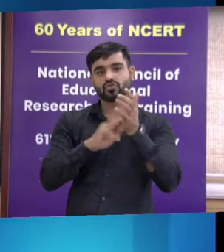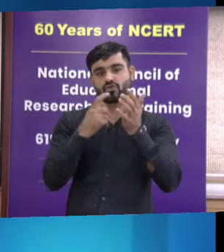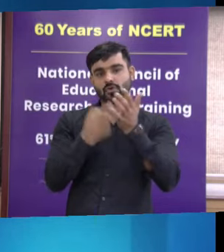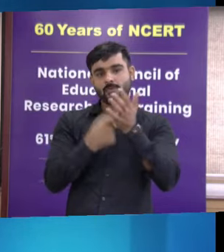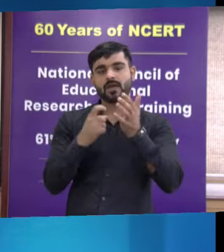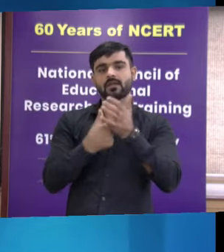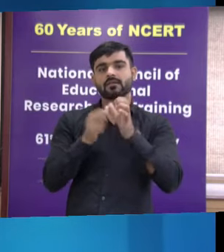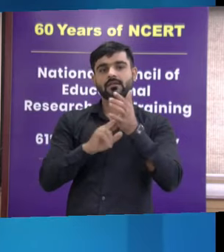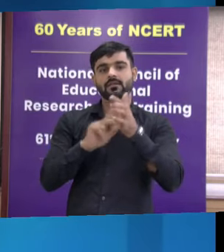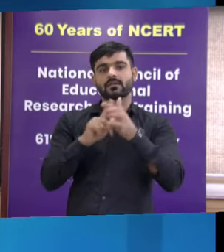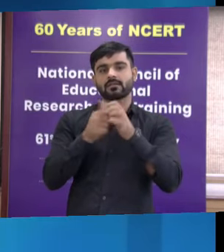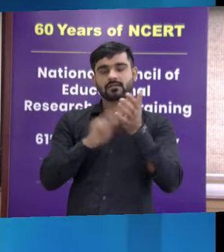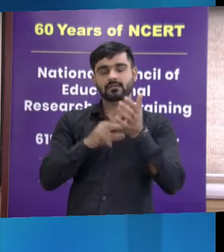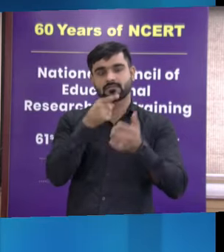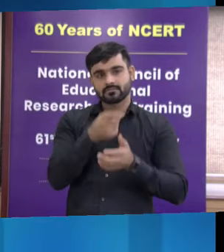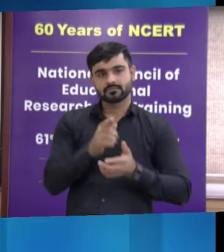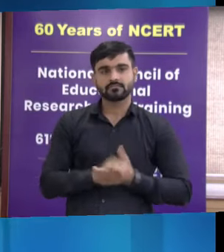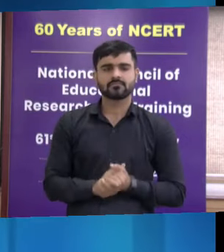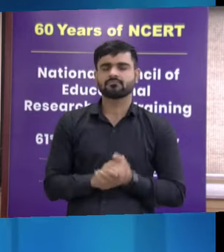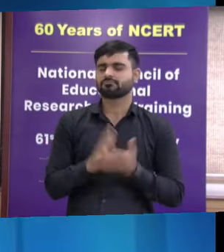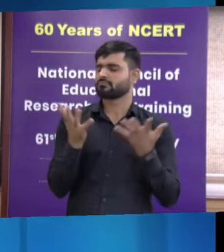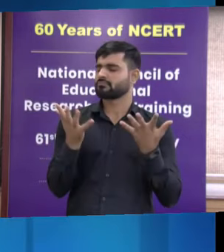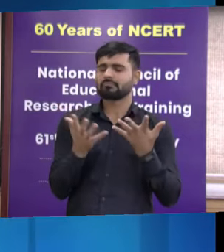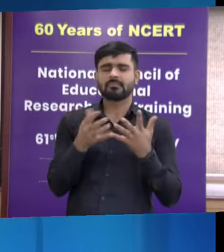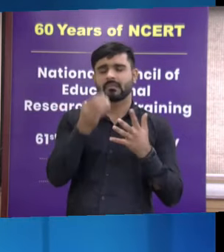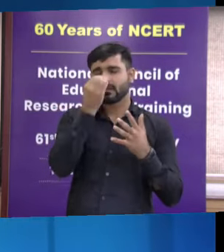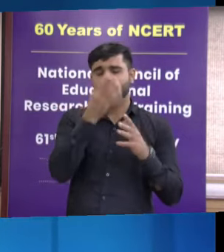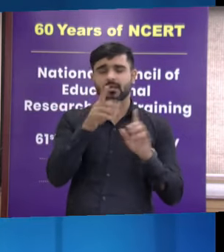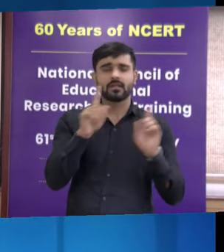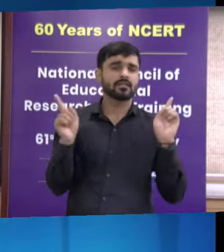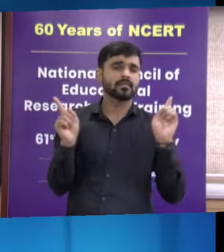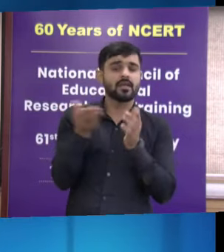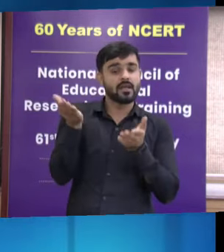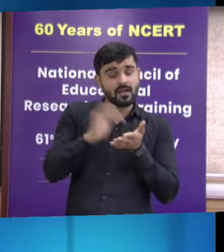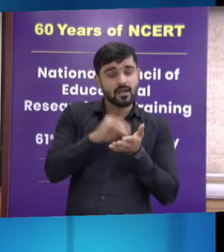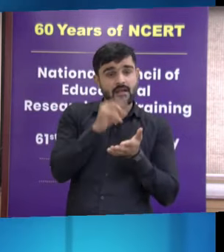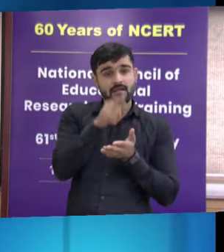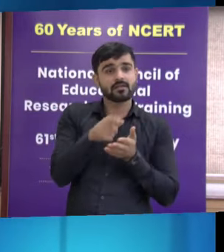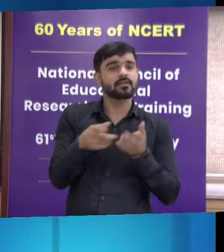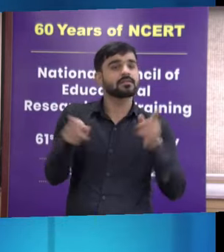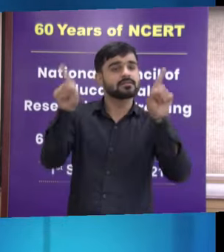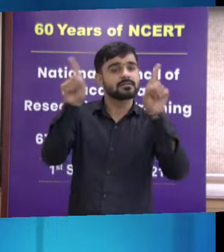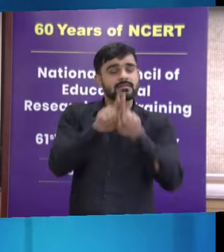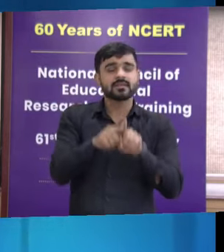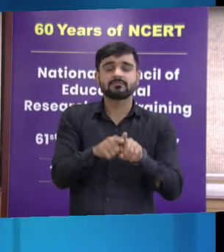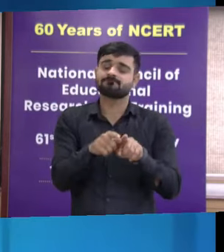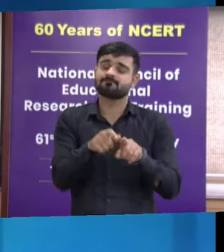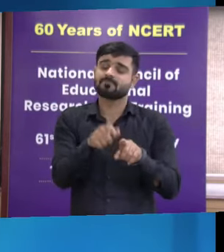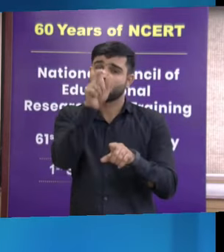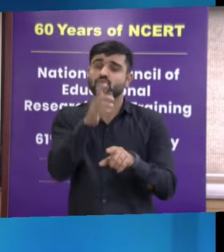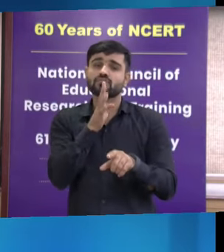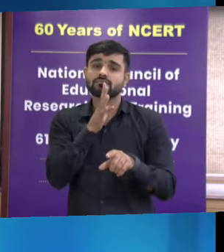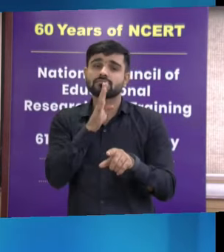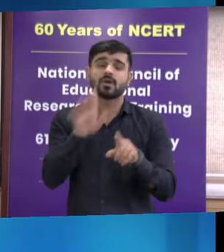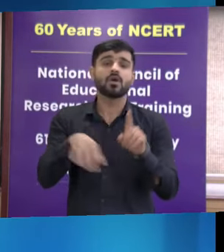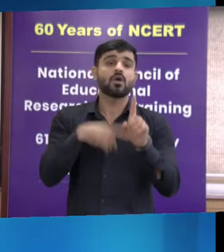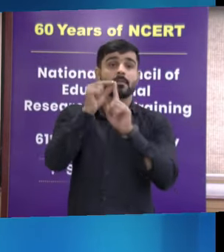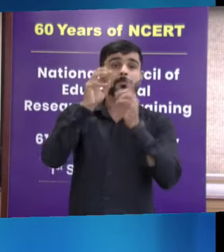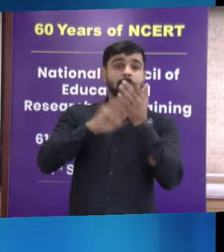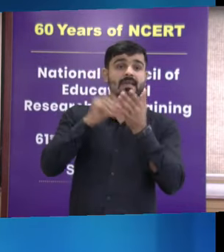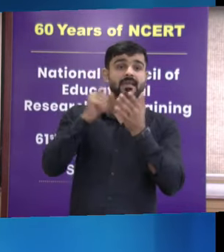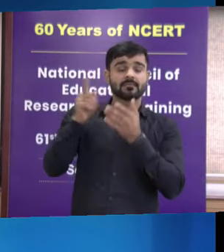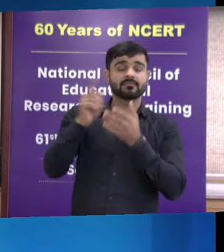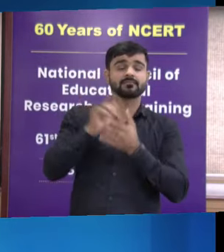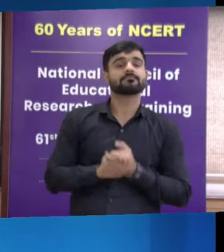जिन्होंने बहुत सरल तरीके से फिर से उन्हीं बातों को बताया और प्रधानमंत्री जी के